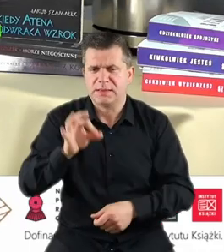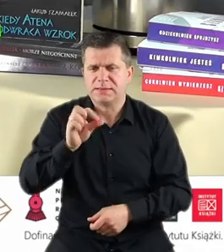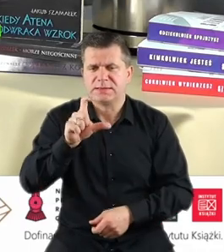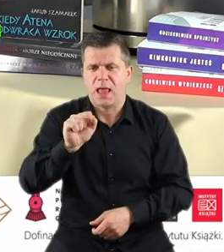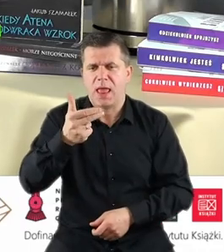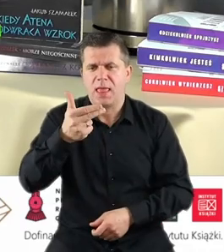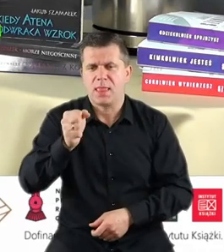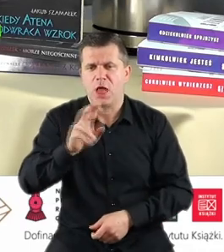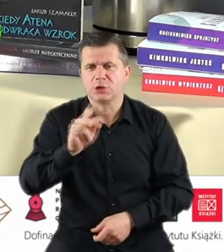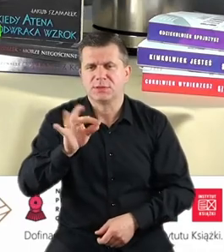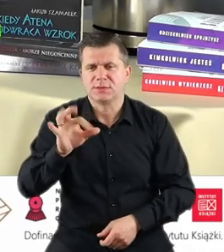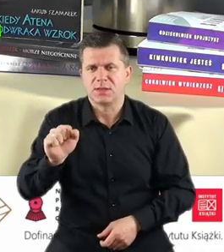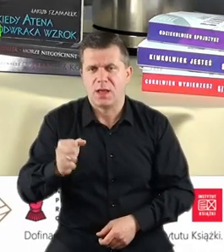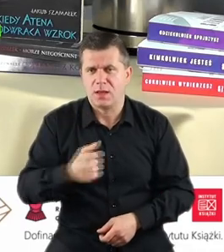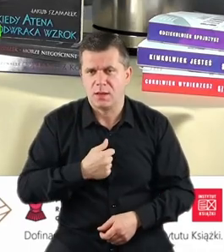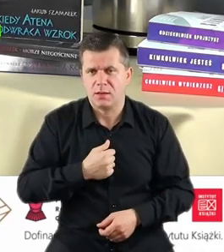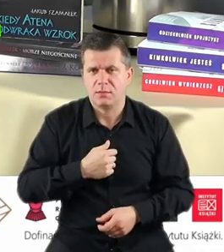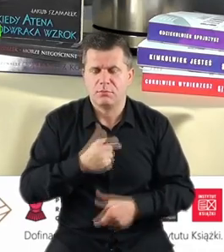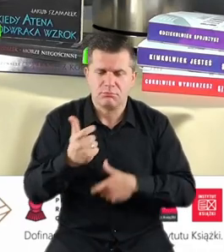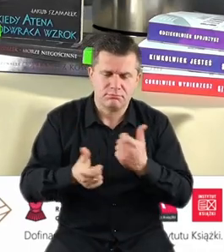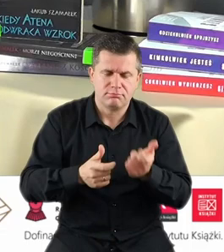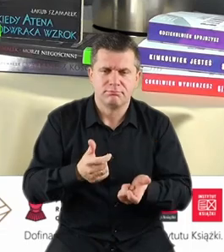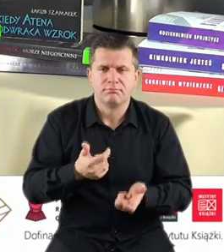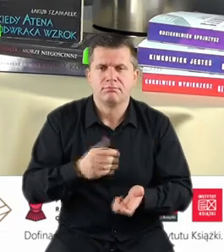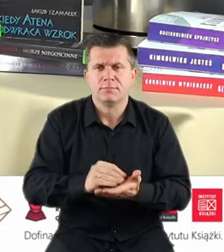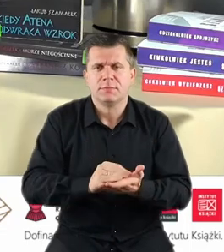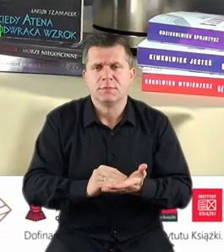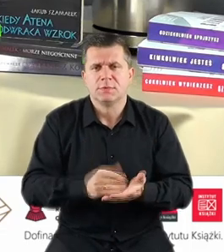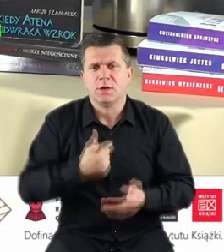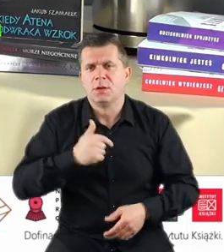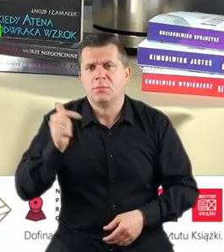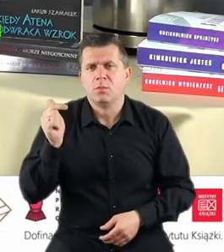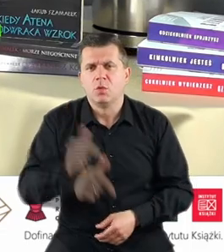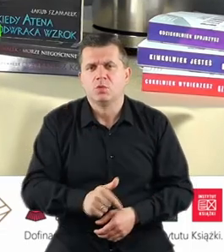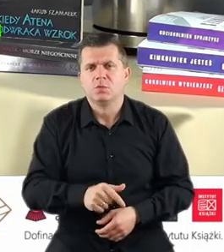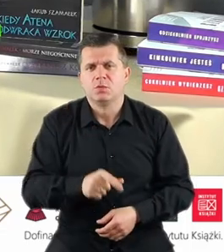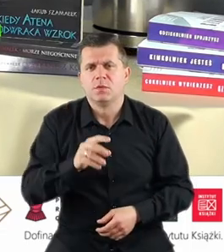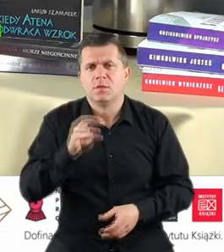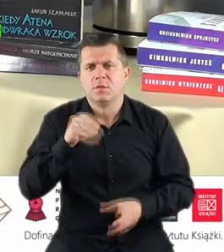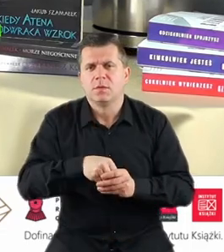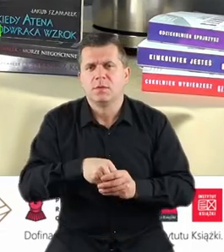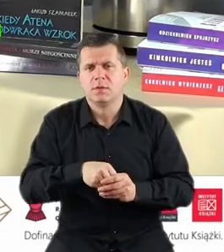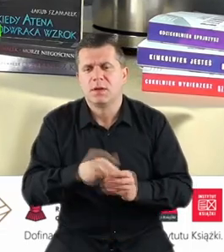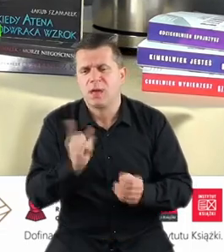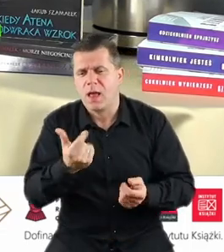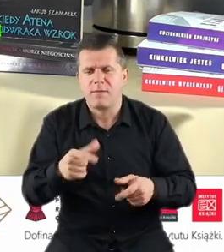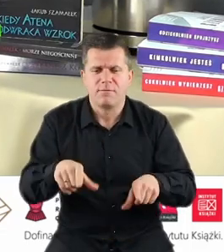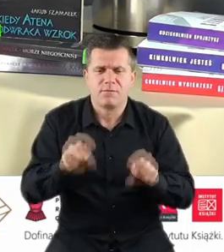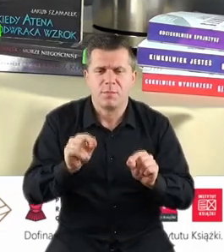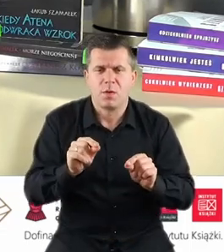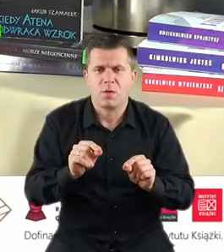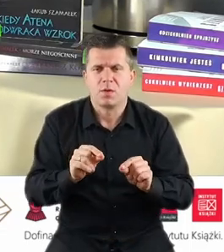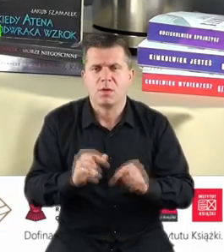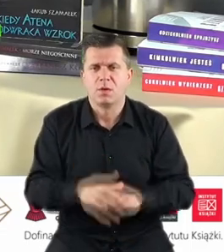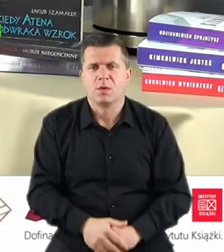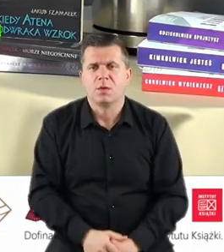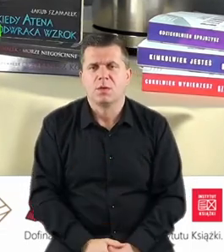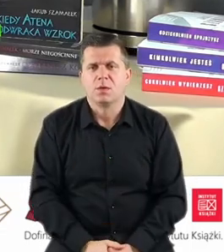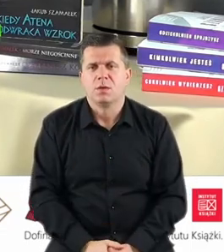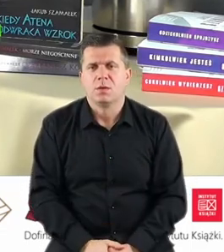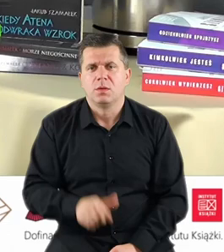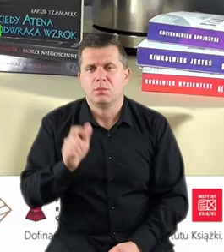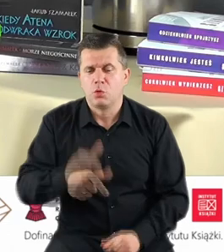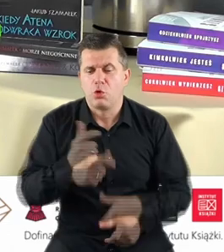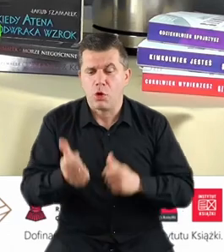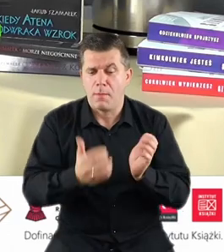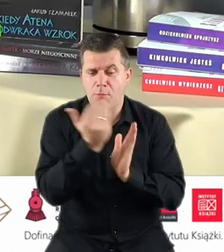to znaczyło, że po prostu pisałem dialogi tyle, że musiały się w nich znajdować wybory. Jakby to nie oznaczało wcale, że musiałem zacząć